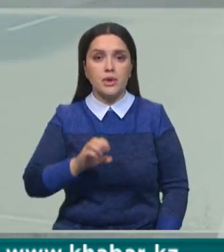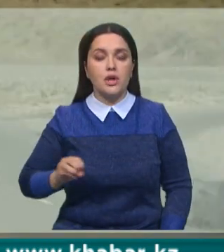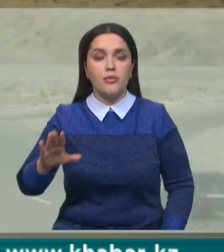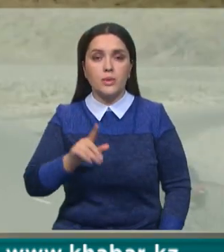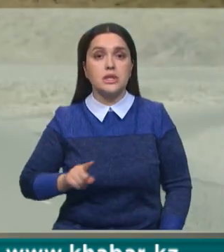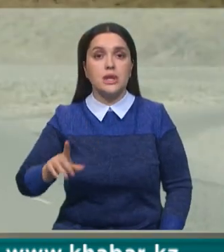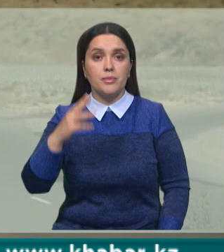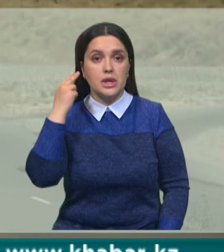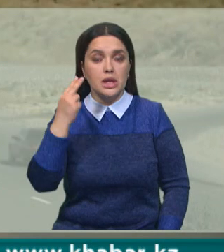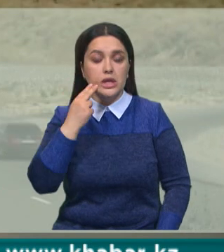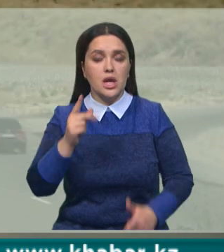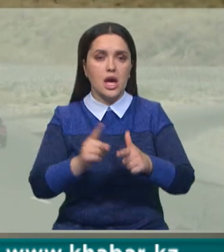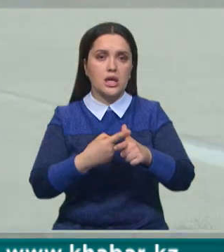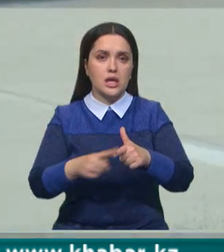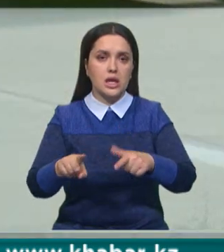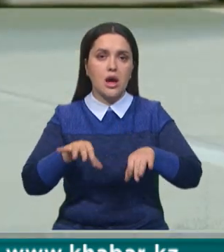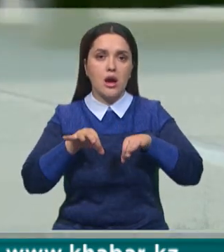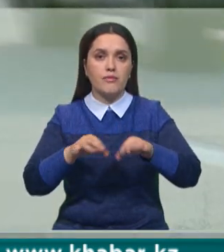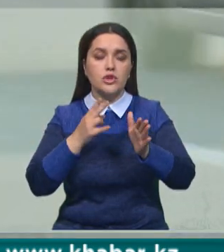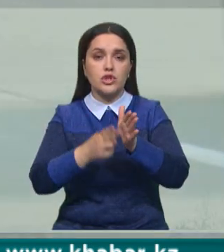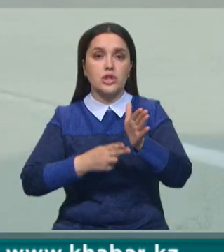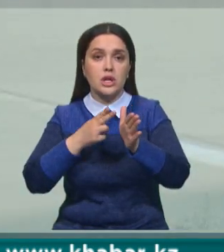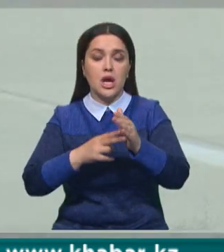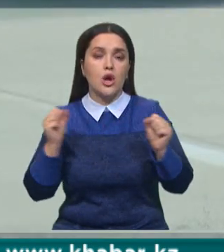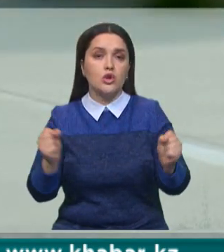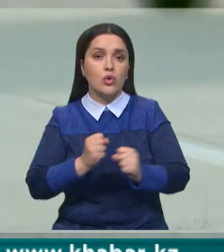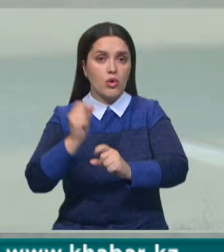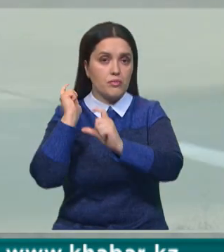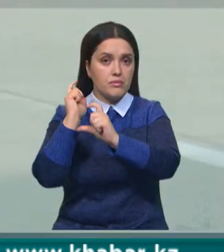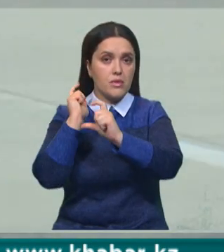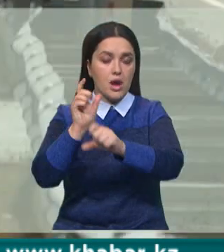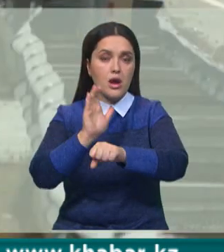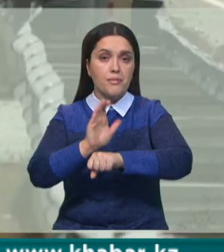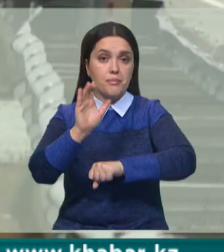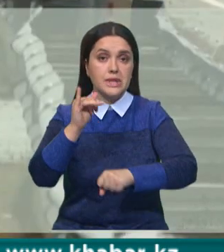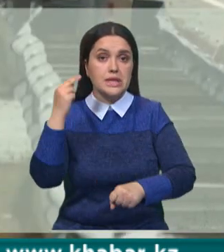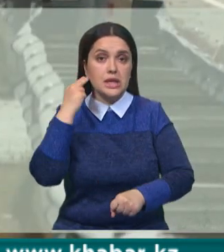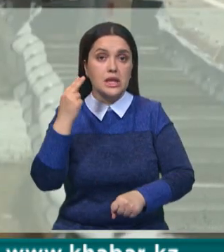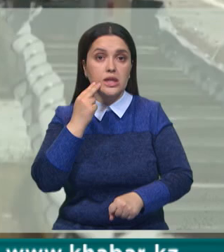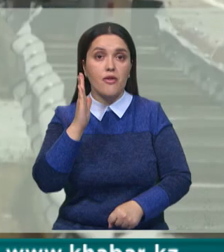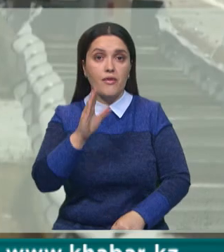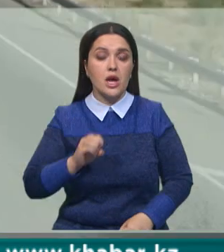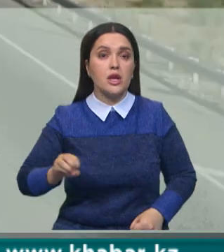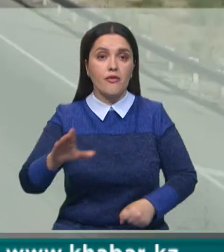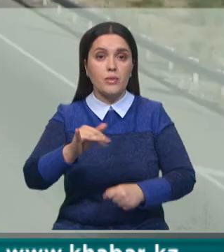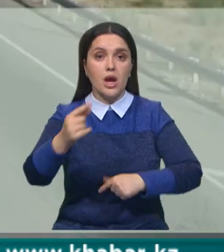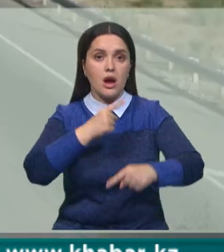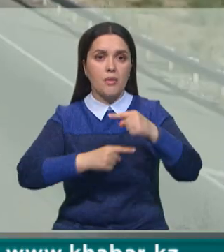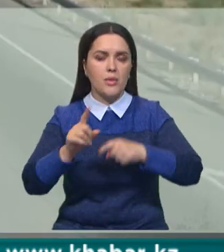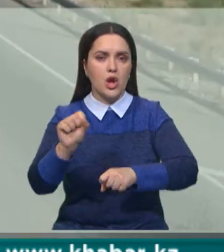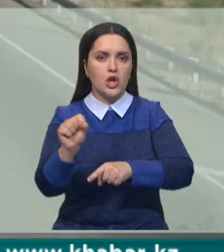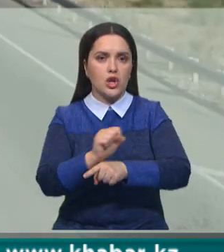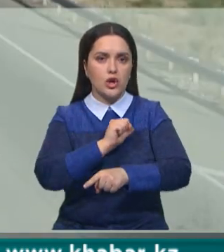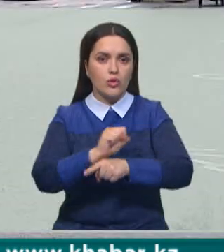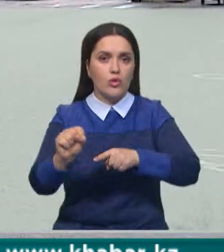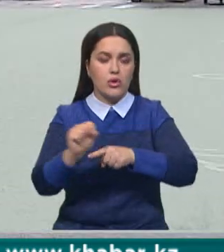Западный Китай или автобану железнодорожному. Скорости перевоза контейнеров из Китая в Европу и обратно бьют рекорды каждый